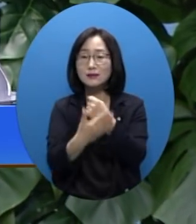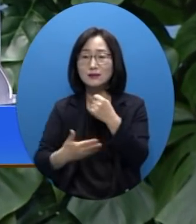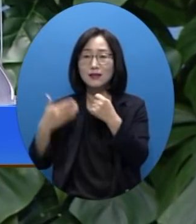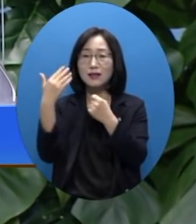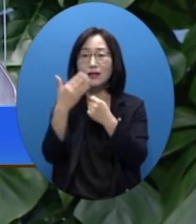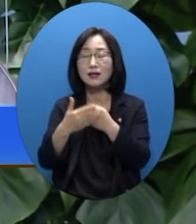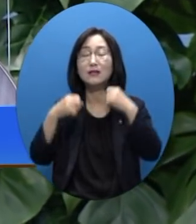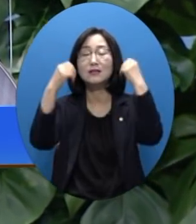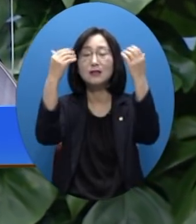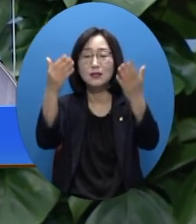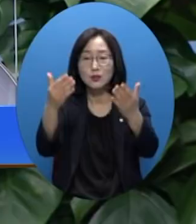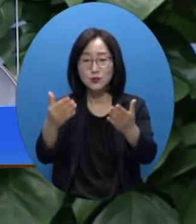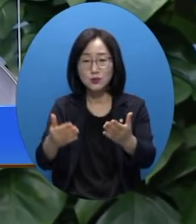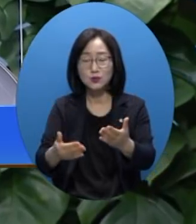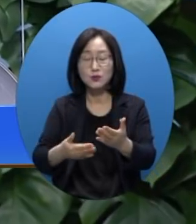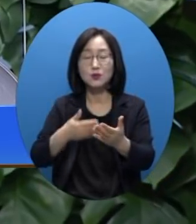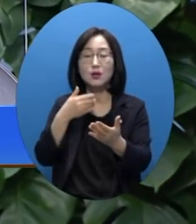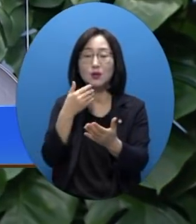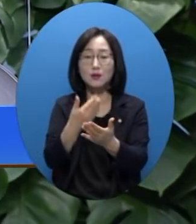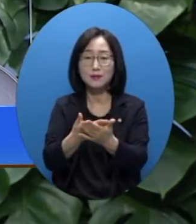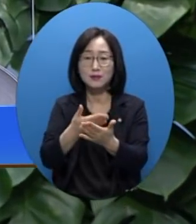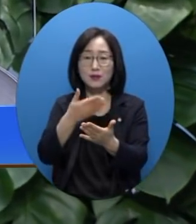항상 은혜를